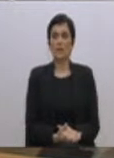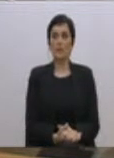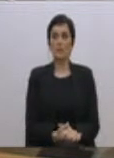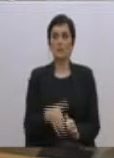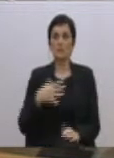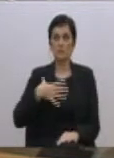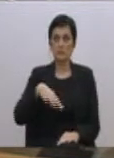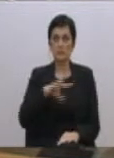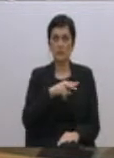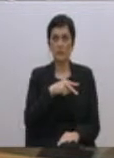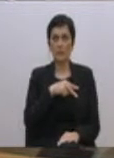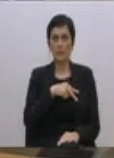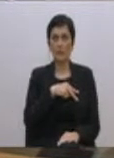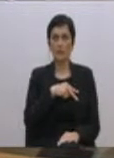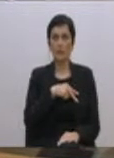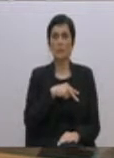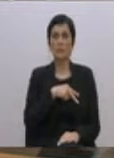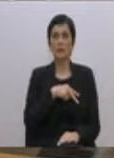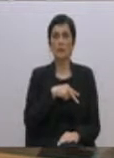საქართველოს პარლამენტის